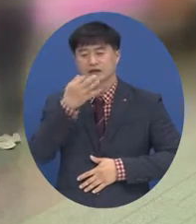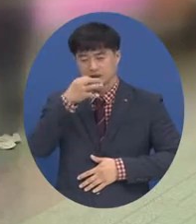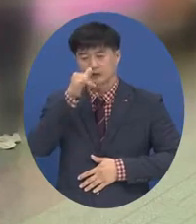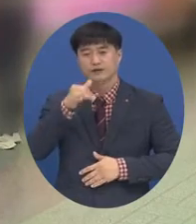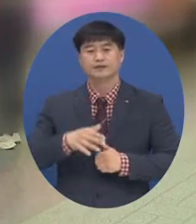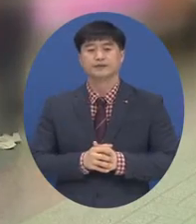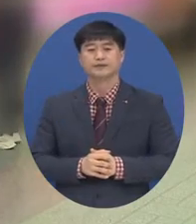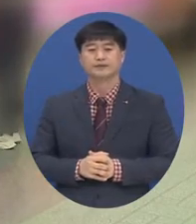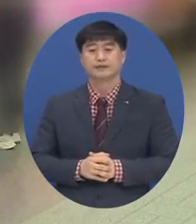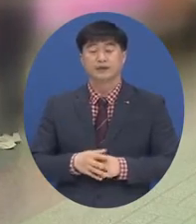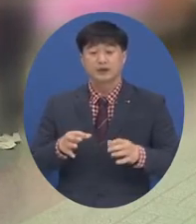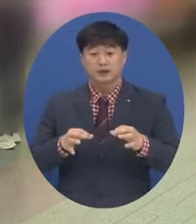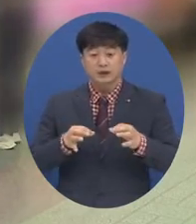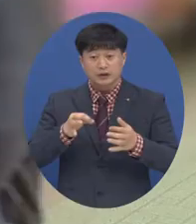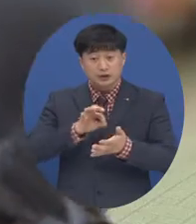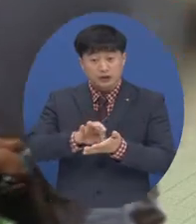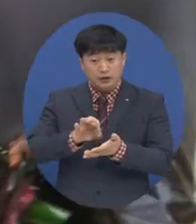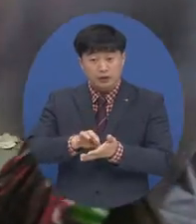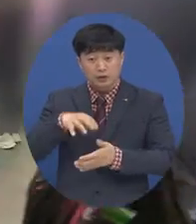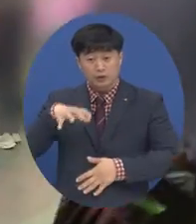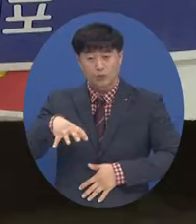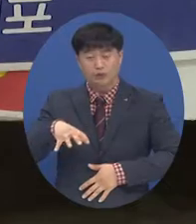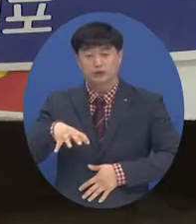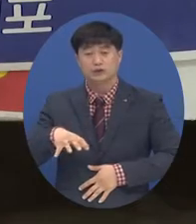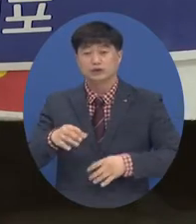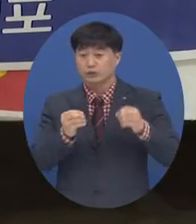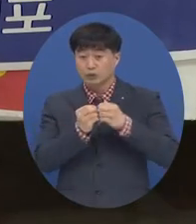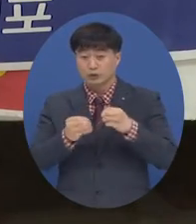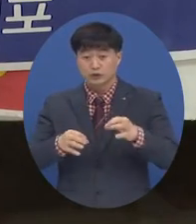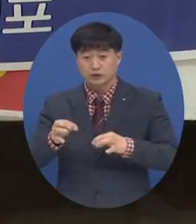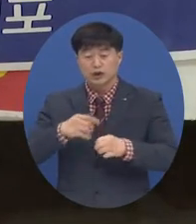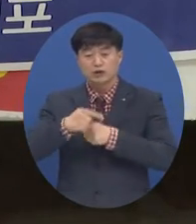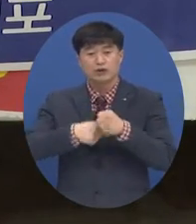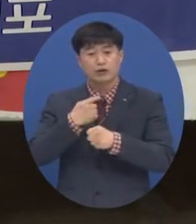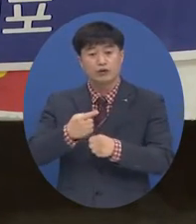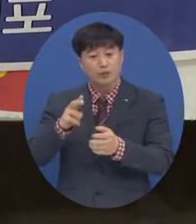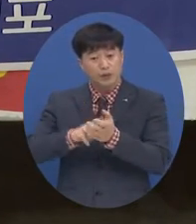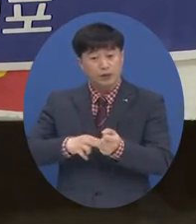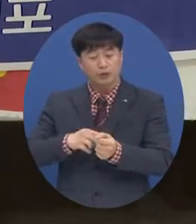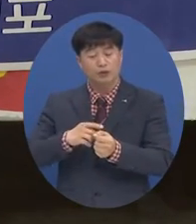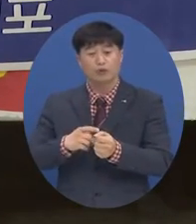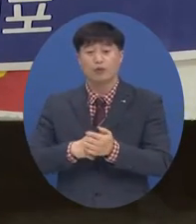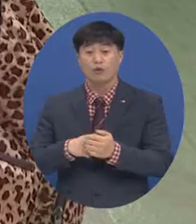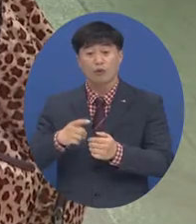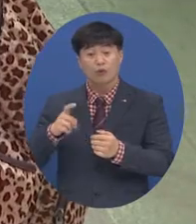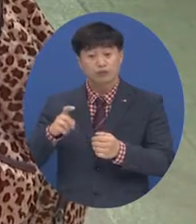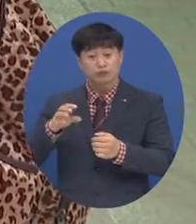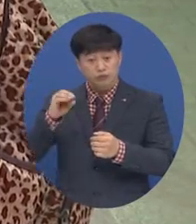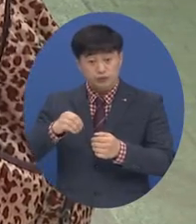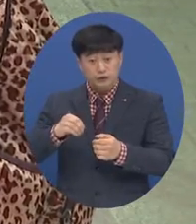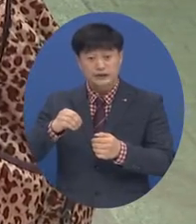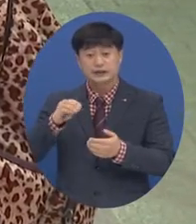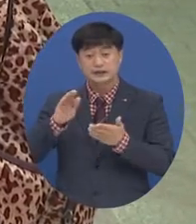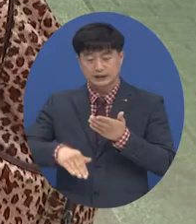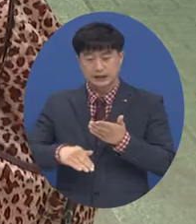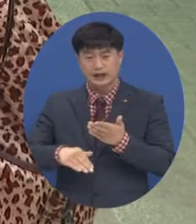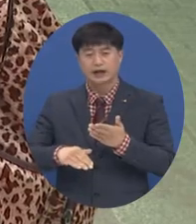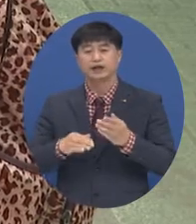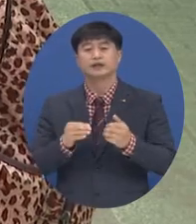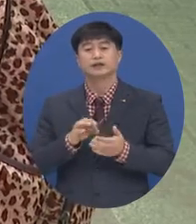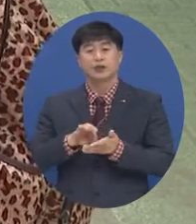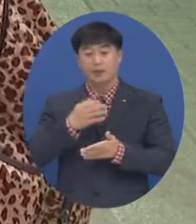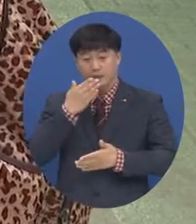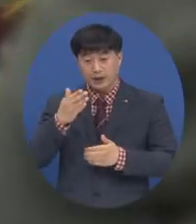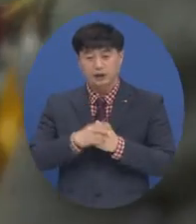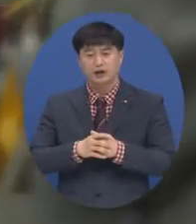같아요. 사용처가 전통시장과 연매출 10억 원 이하의 소상공인으로 제한된 경기 지역 화폐. 코로나로 어려움을 겪는